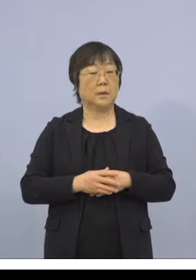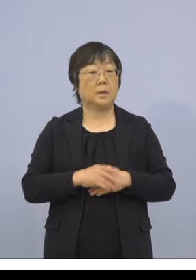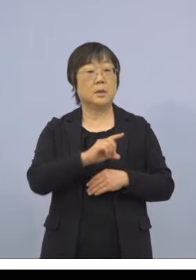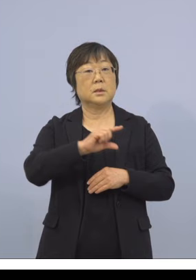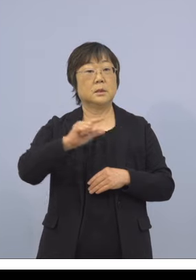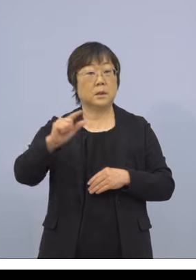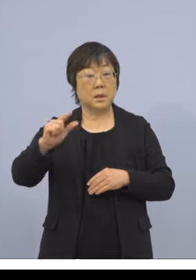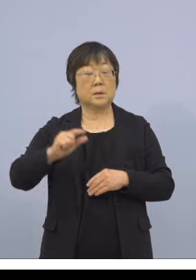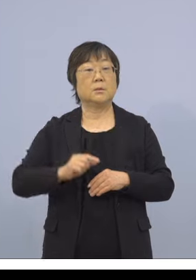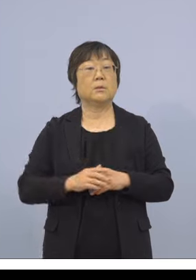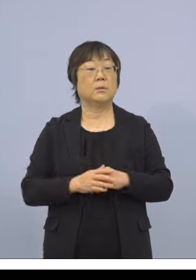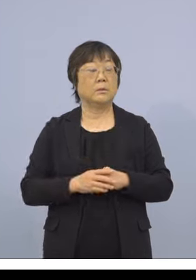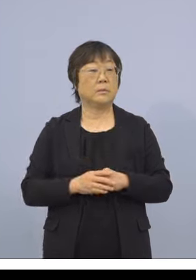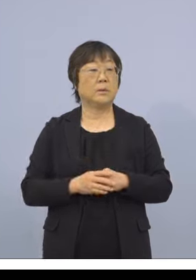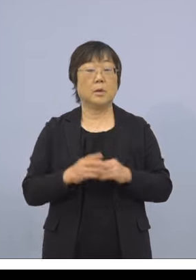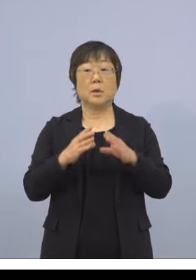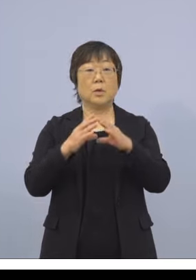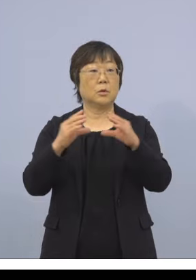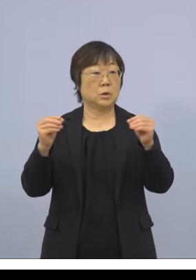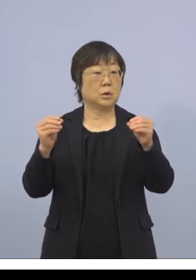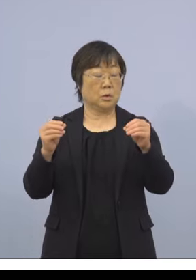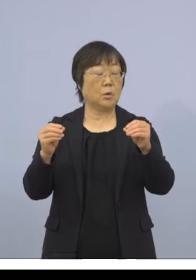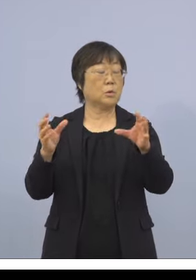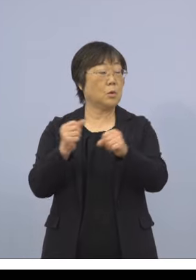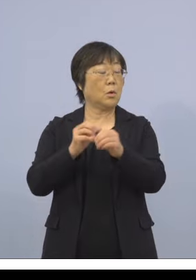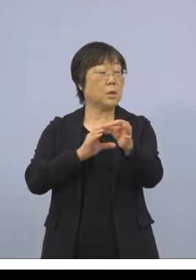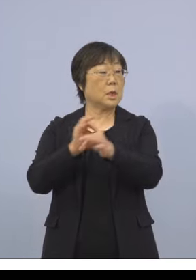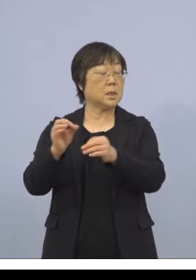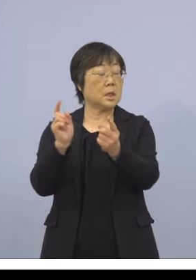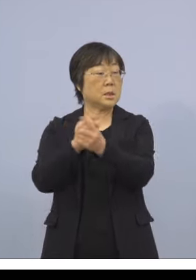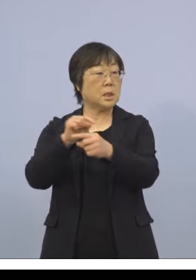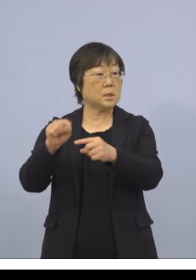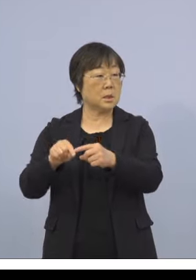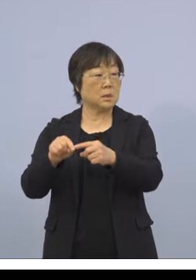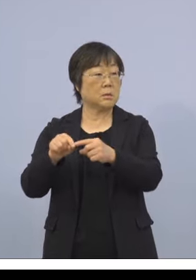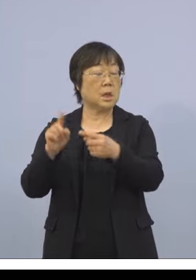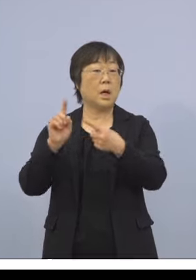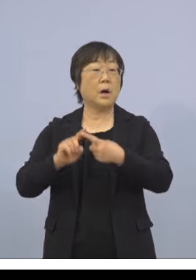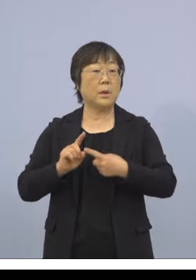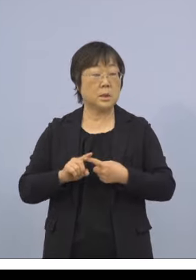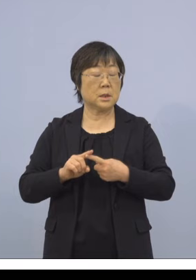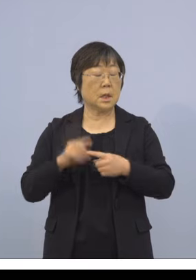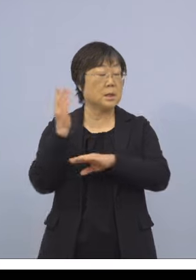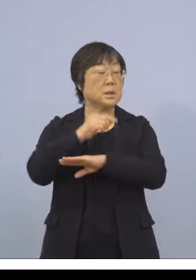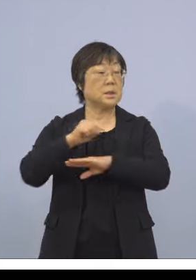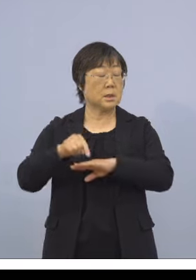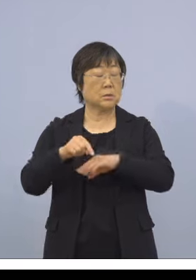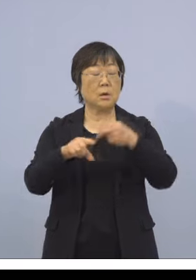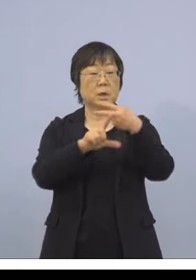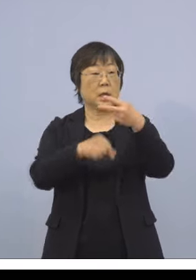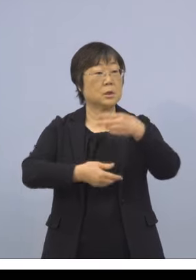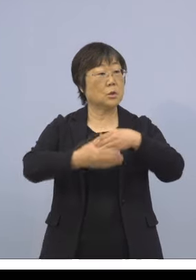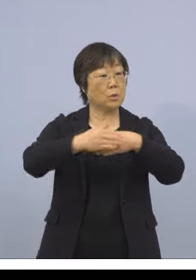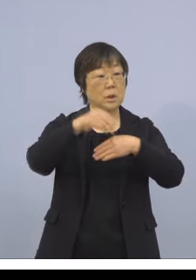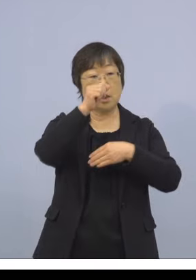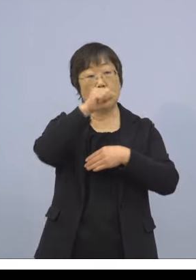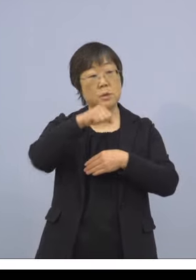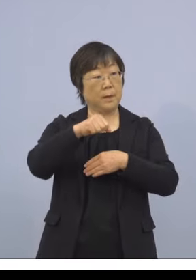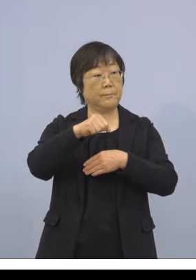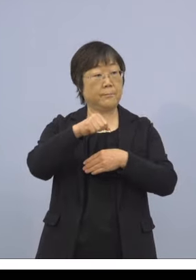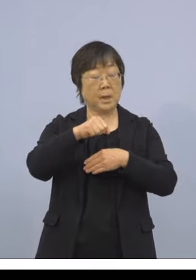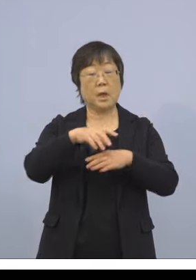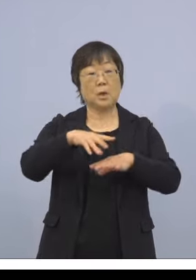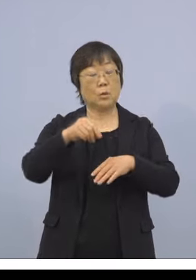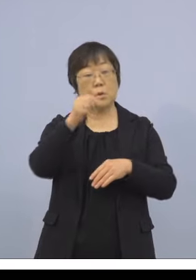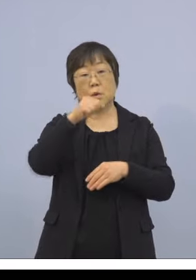など、これはまあ国の総合経済対策に呼応する施策を2月補正予算として当